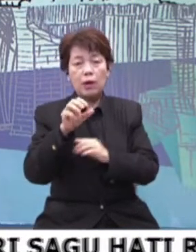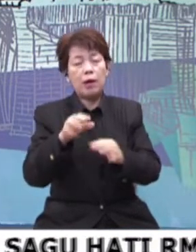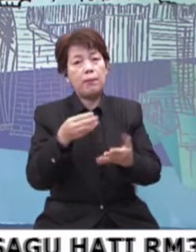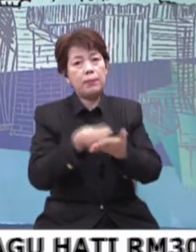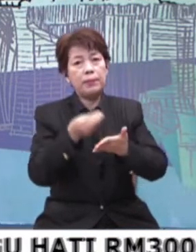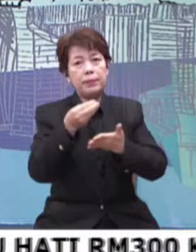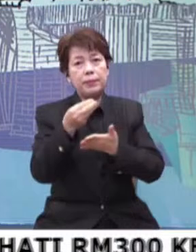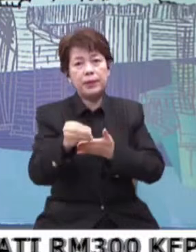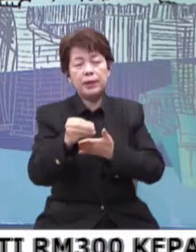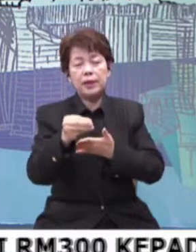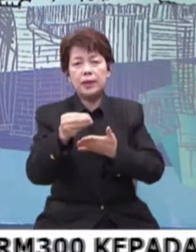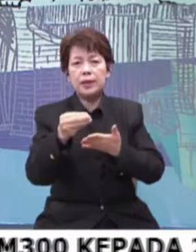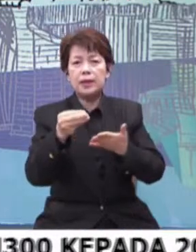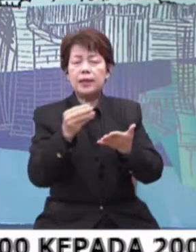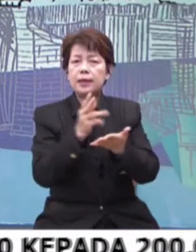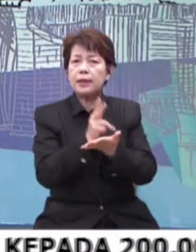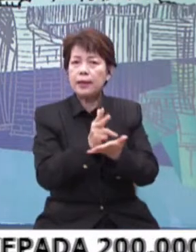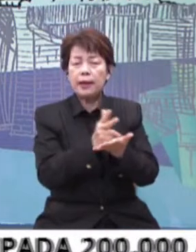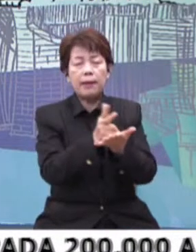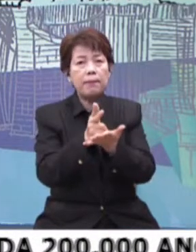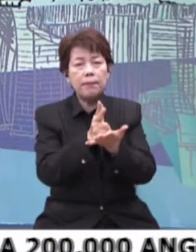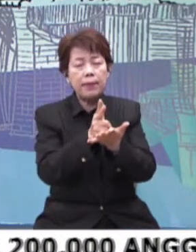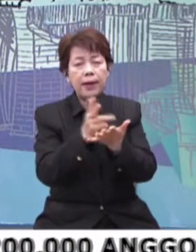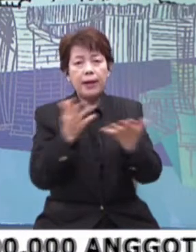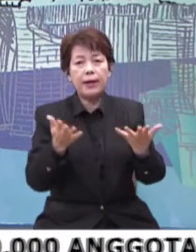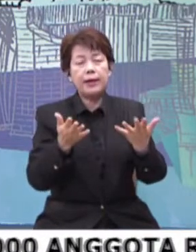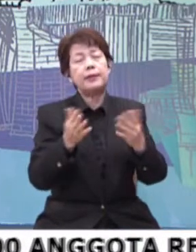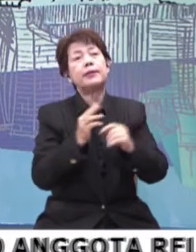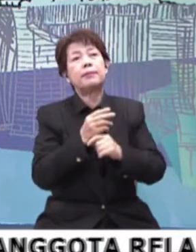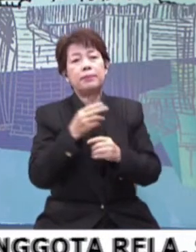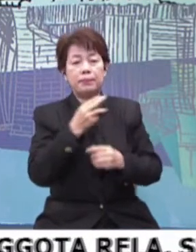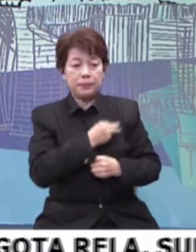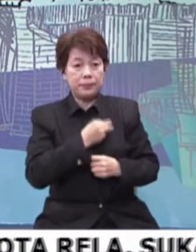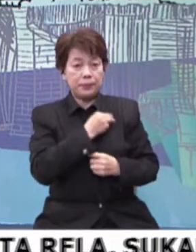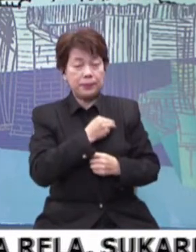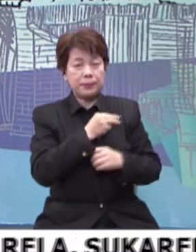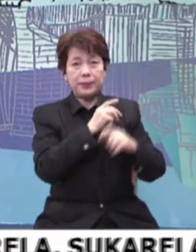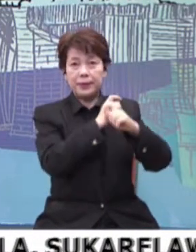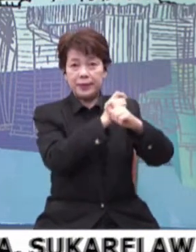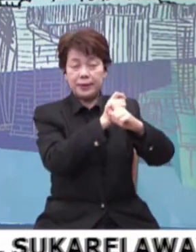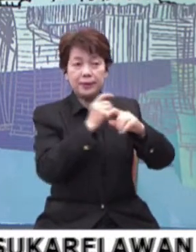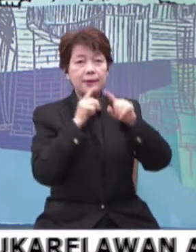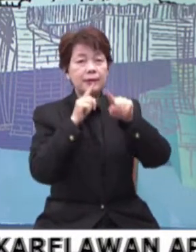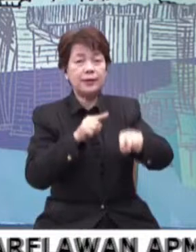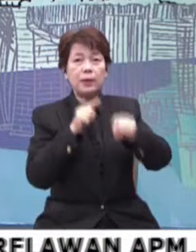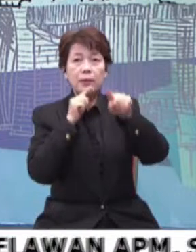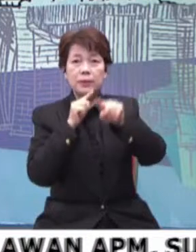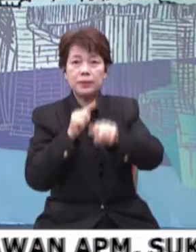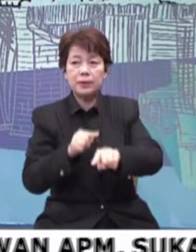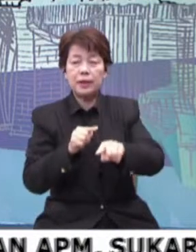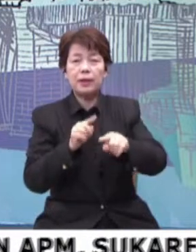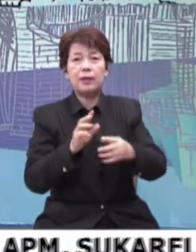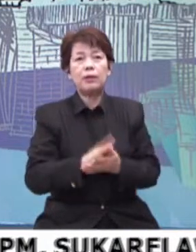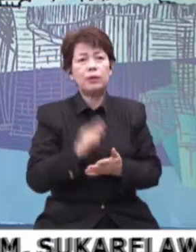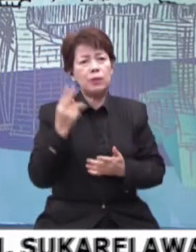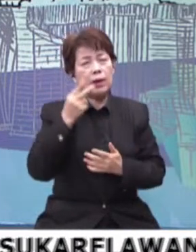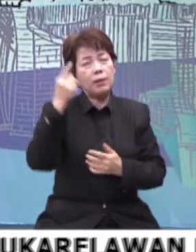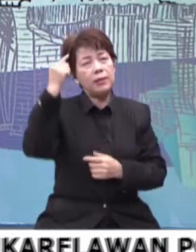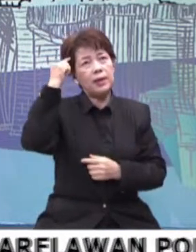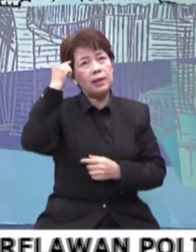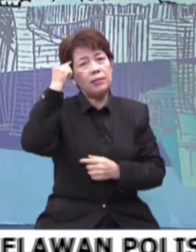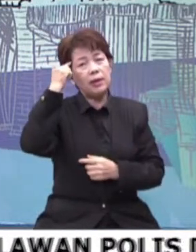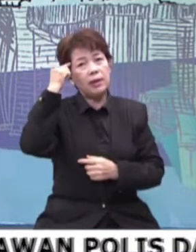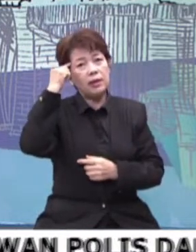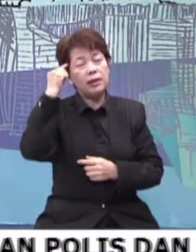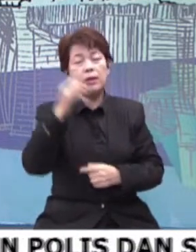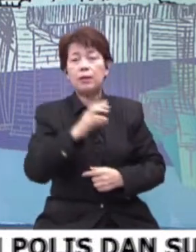nuklir jawaban-jawaban itu sudah diberikan oleh menteri pertahanan dan juga Menteri Dalam Negeri menjawab soal dan berkenaan dengan kesehatan mental dalam kalangan anggota